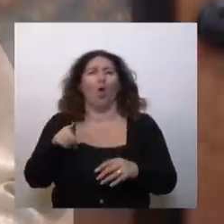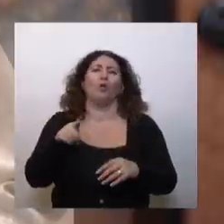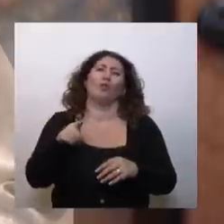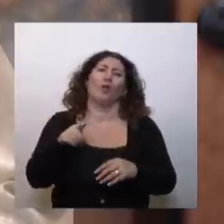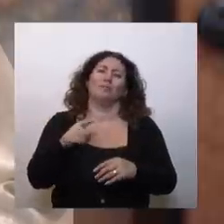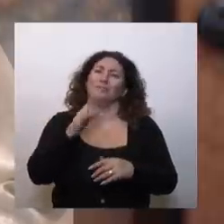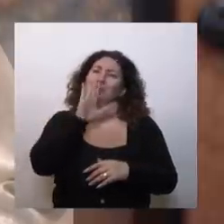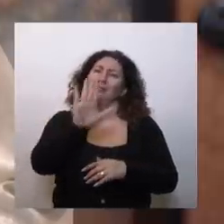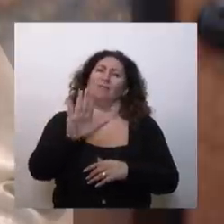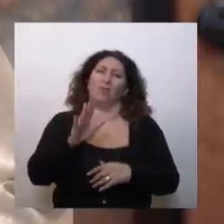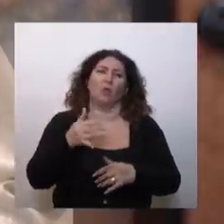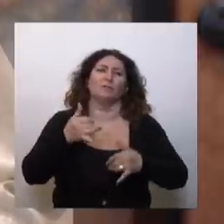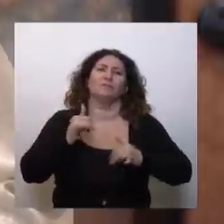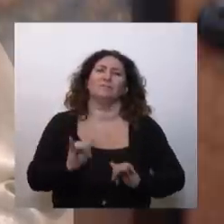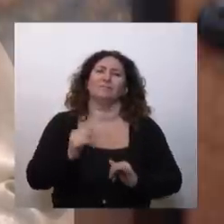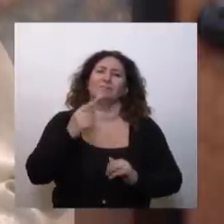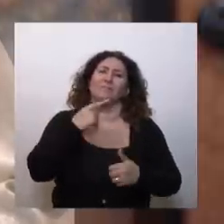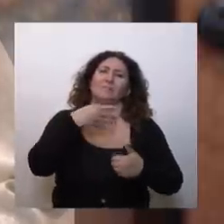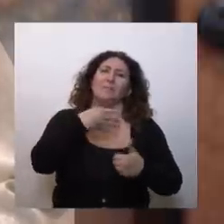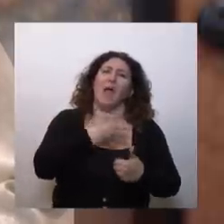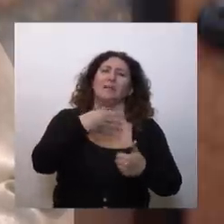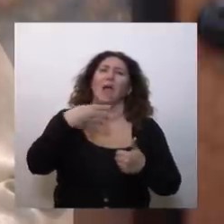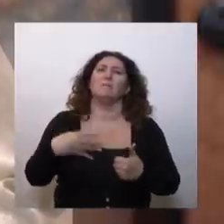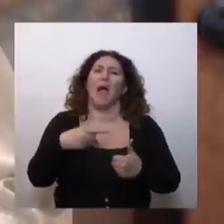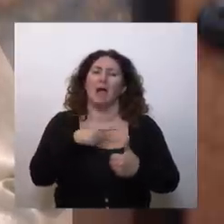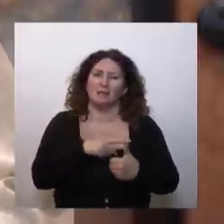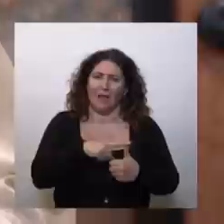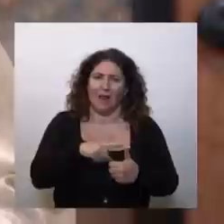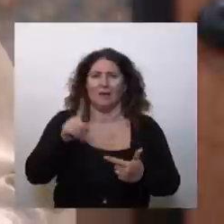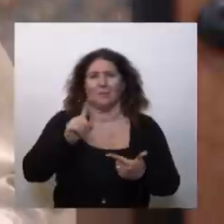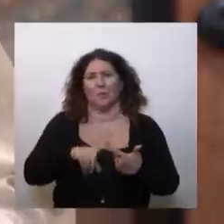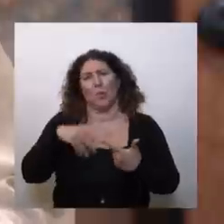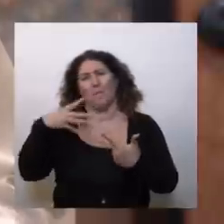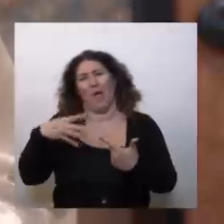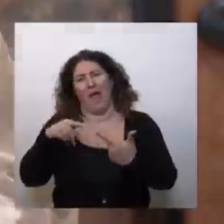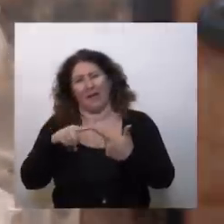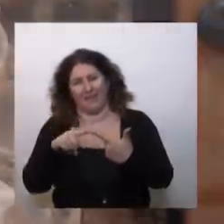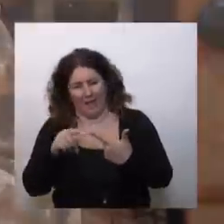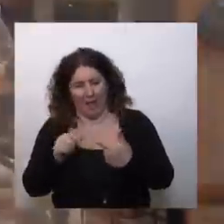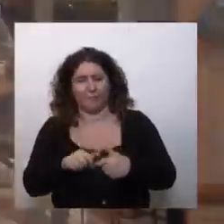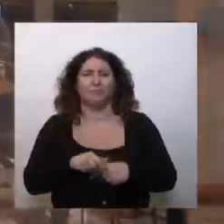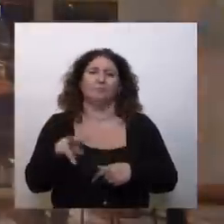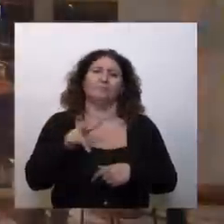c'erano Maria di Magdala e l'altra Maria.